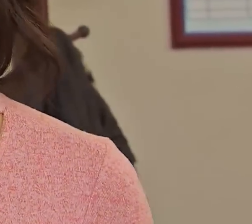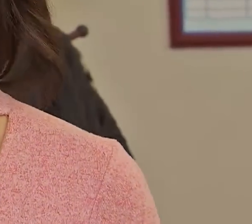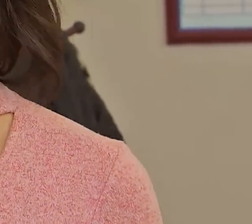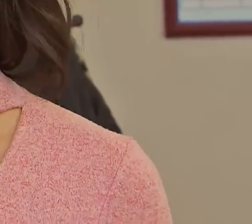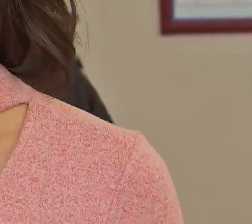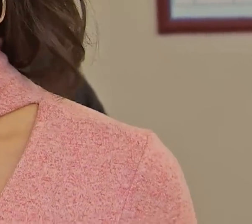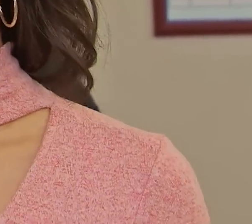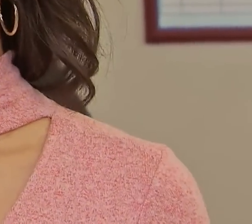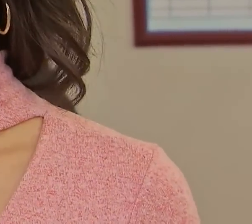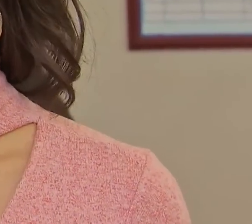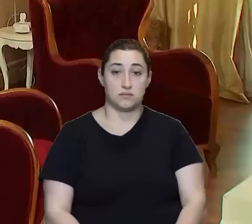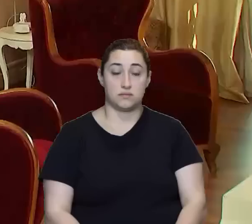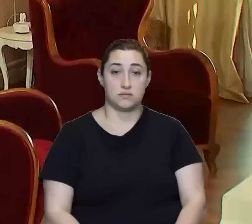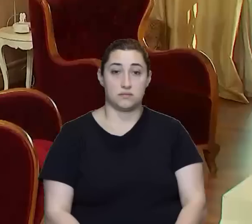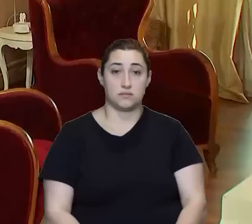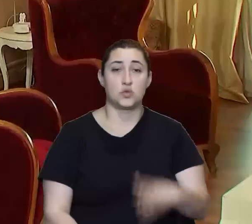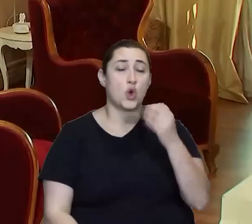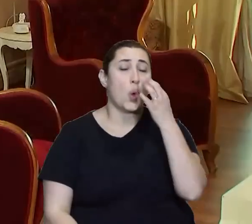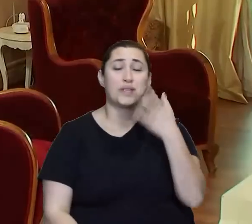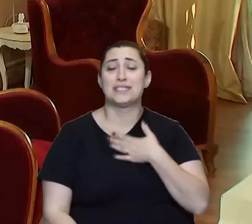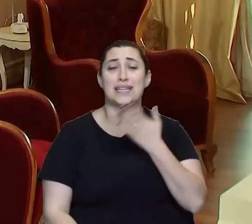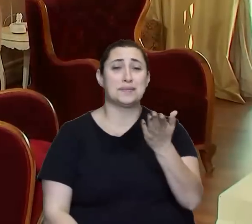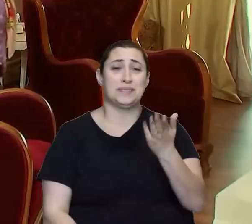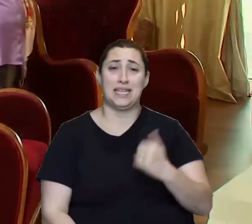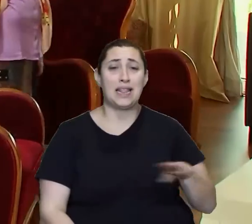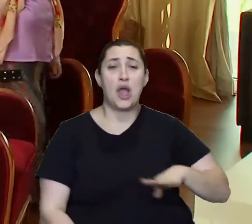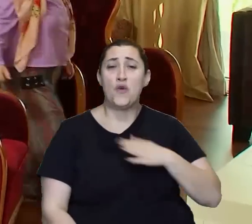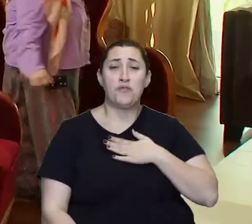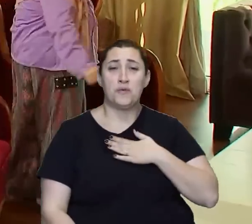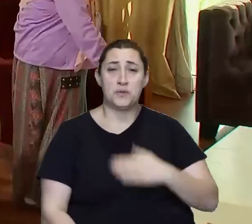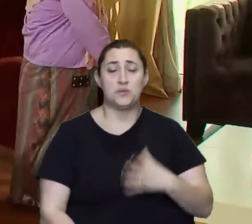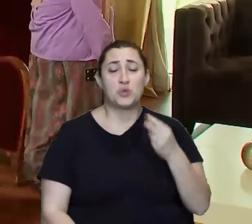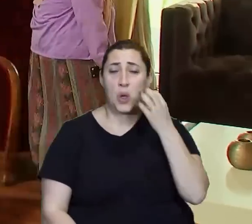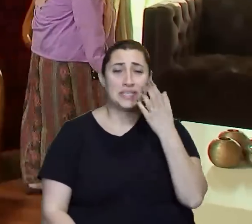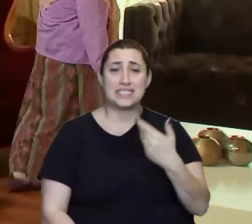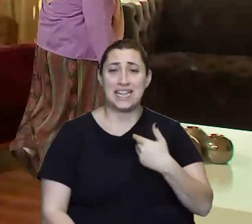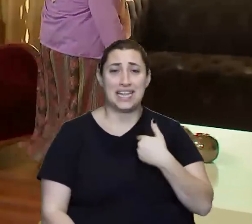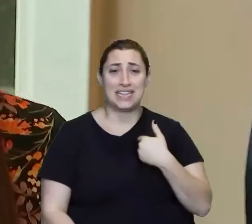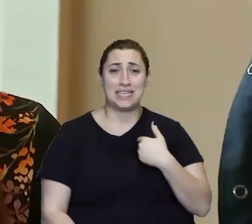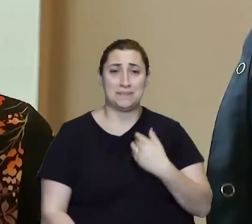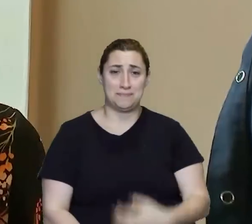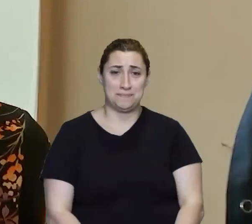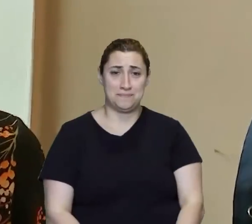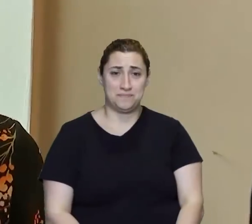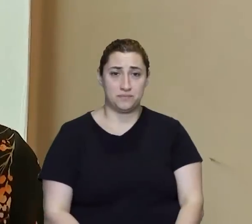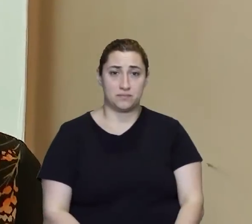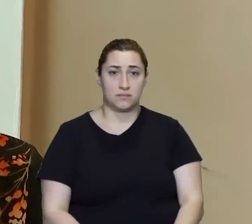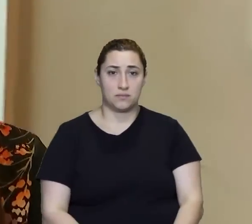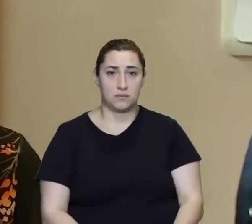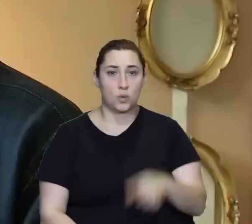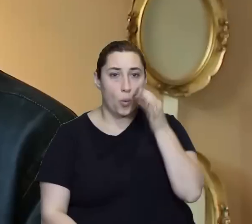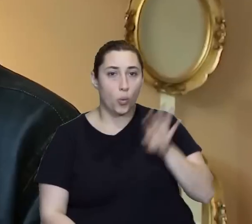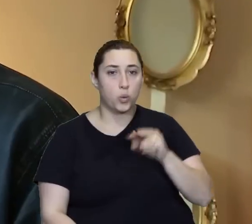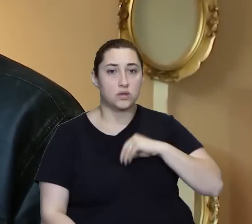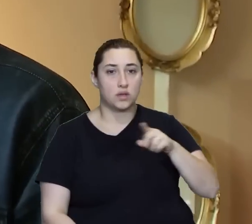Gergince düşünerek başını önüne çevirdi. Çok özledim ben seni yavrum. Çok özledim. Salona geçtiler. Ay. Oldu sana